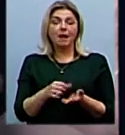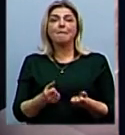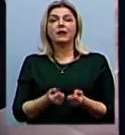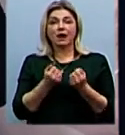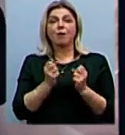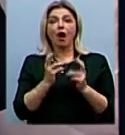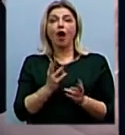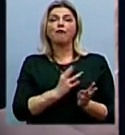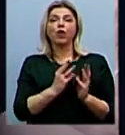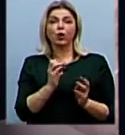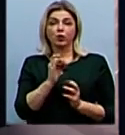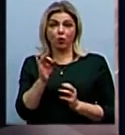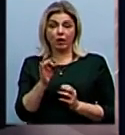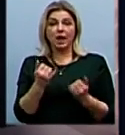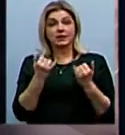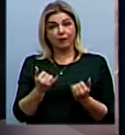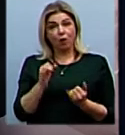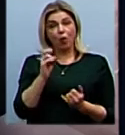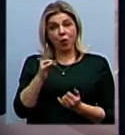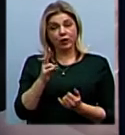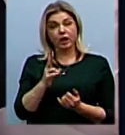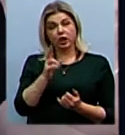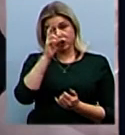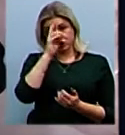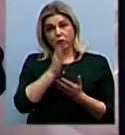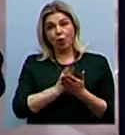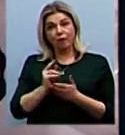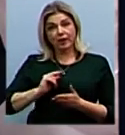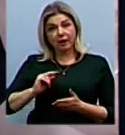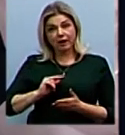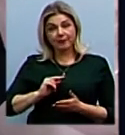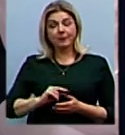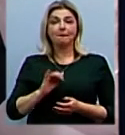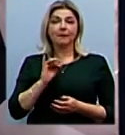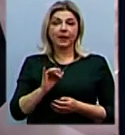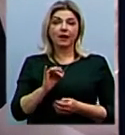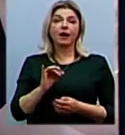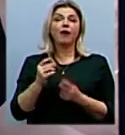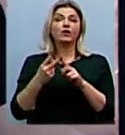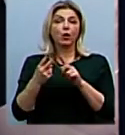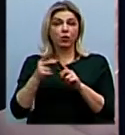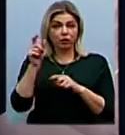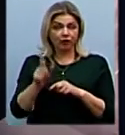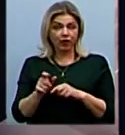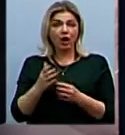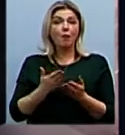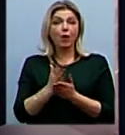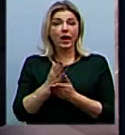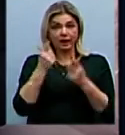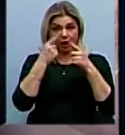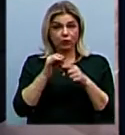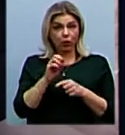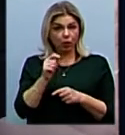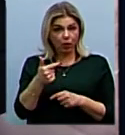можна сказати. Сьогодні він чиновник. Олександр Ухмановський, як був, так і залишається політтехнологом. Напередодні цієї програми